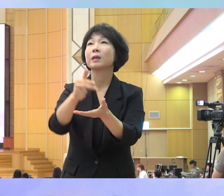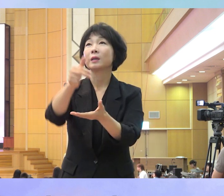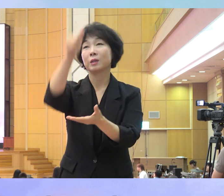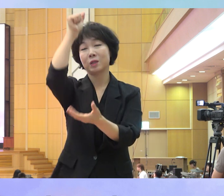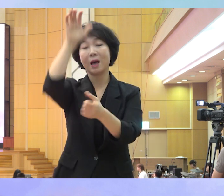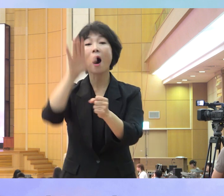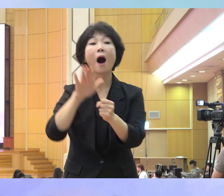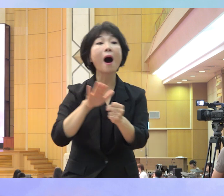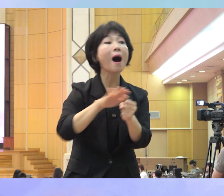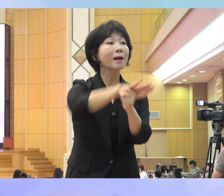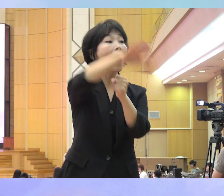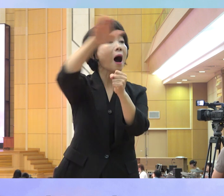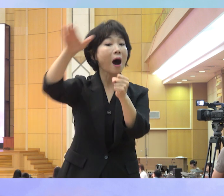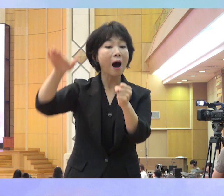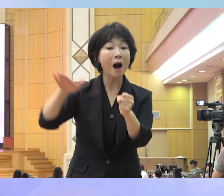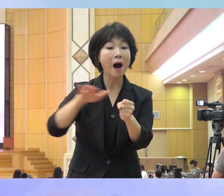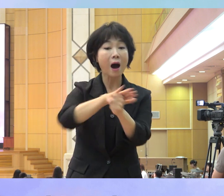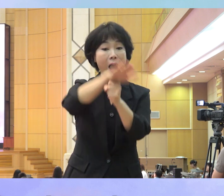그